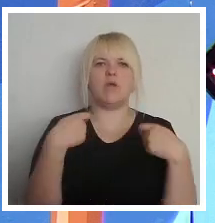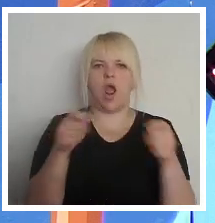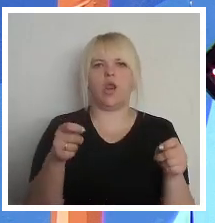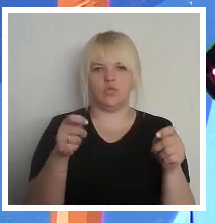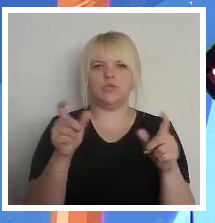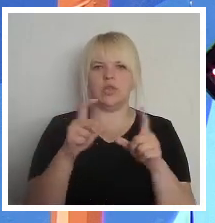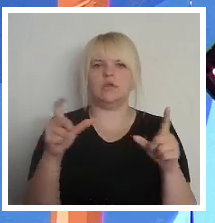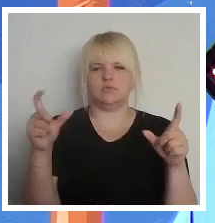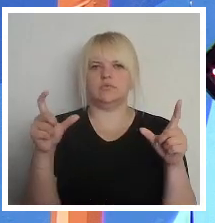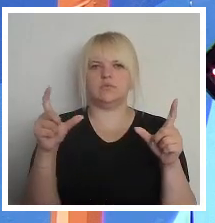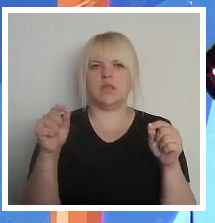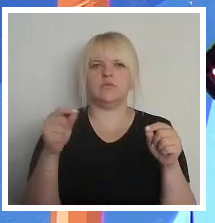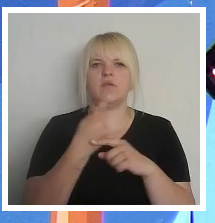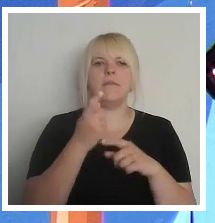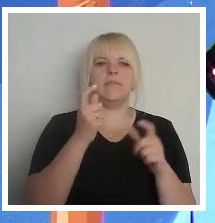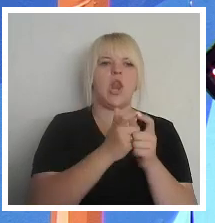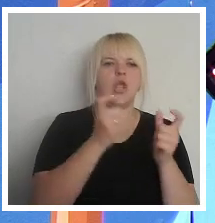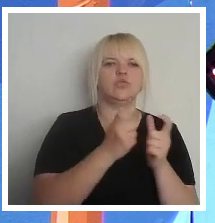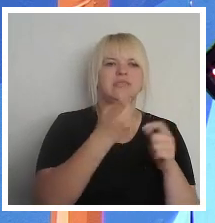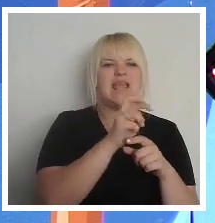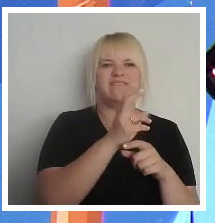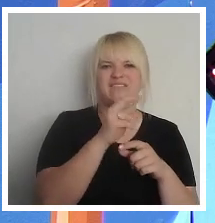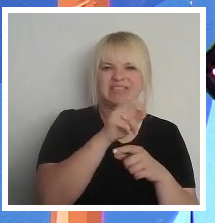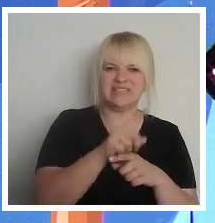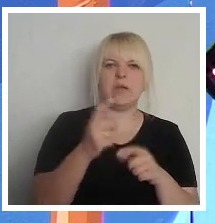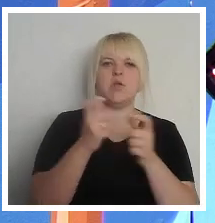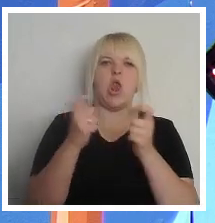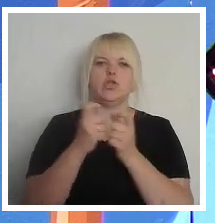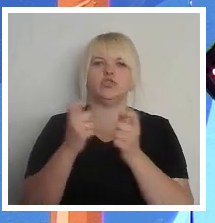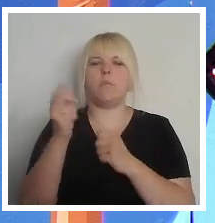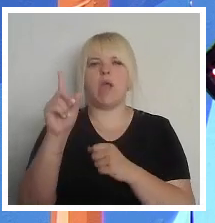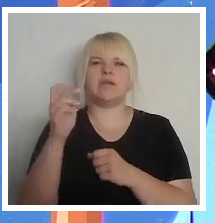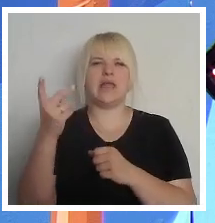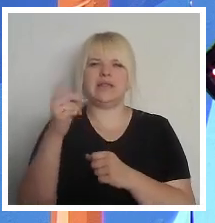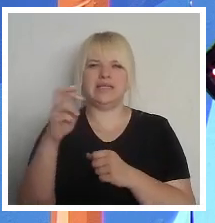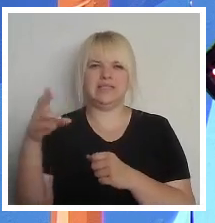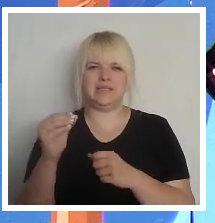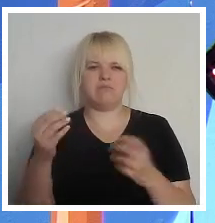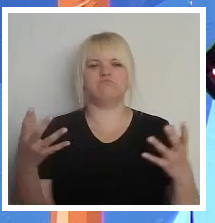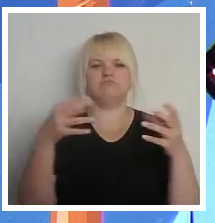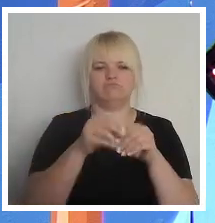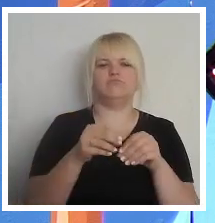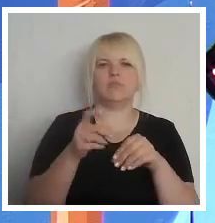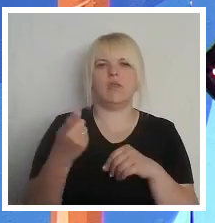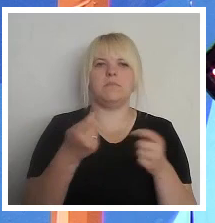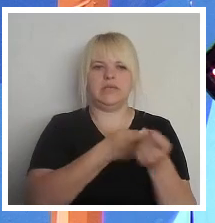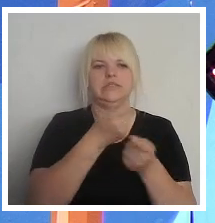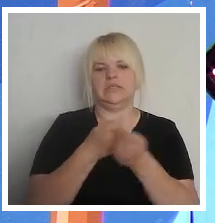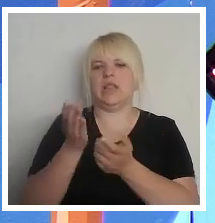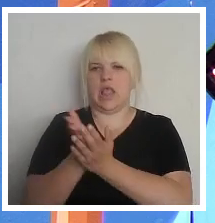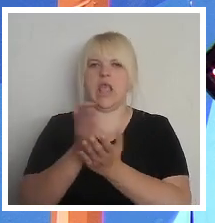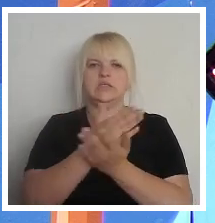kas ir viens ir biļešu paradīze, viens ir biļešu servises, kas pieder šo mediju grupām Baltijā. Tas ir varbūt tās lielāks biznesa